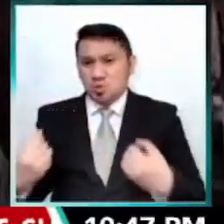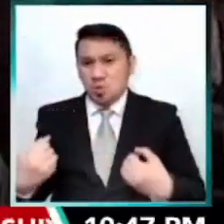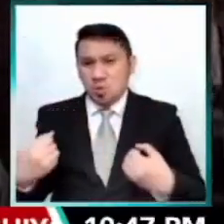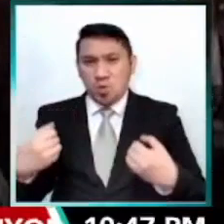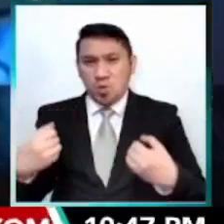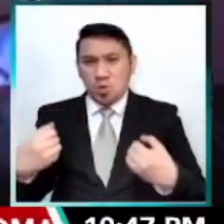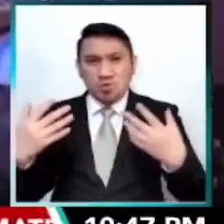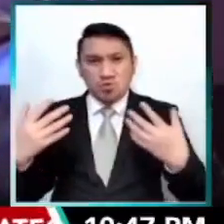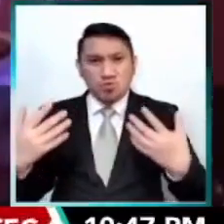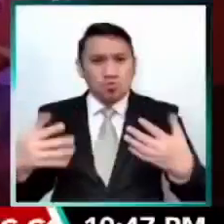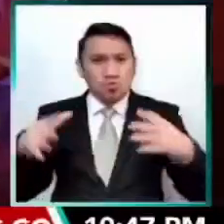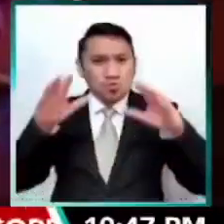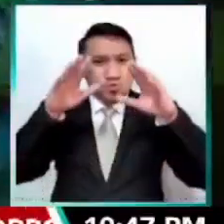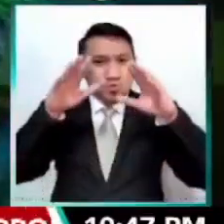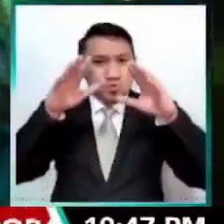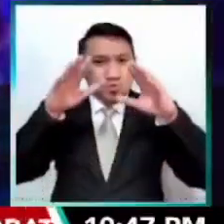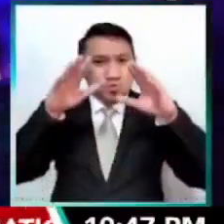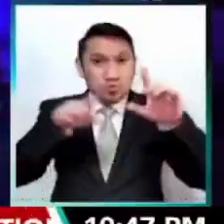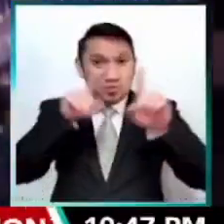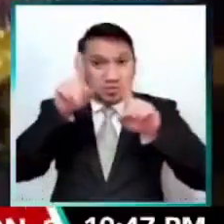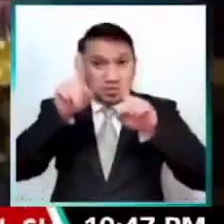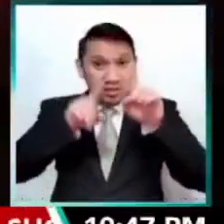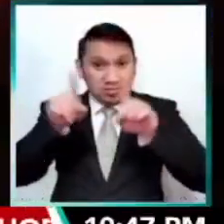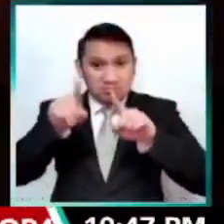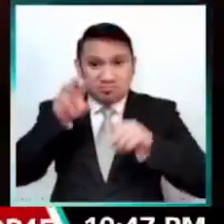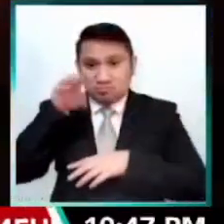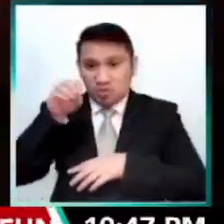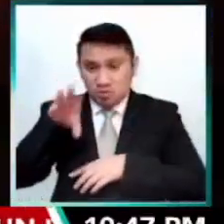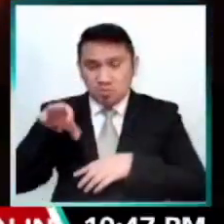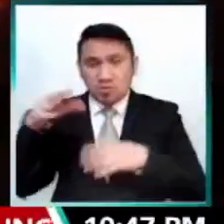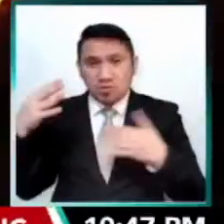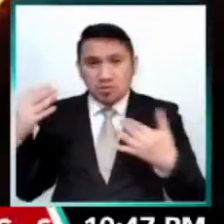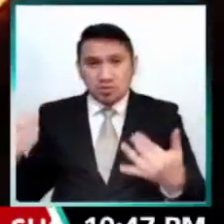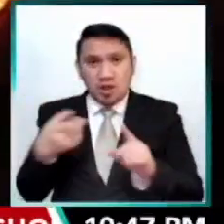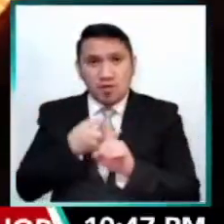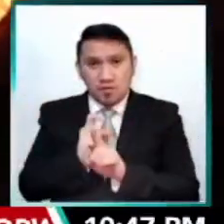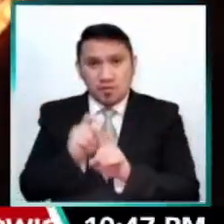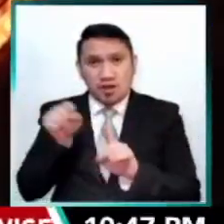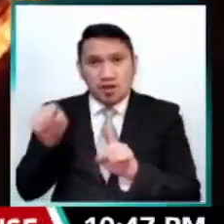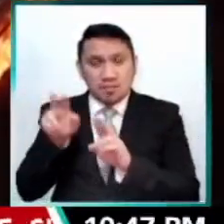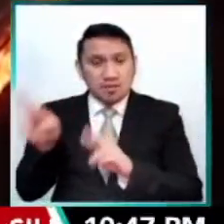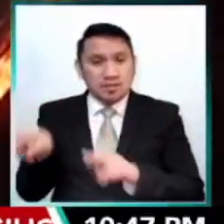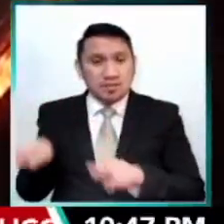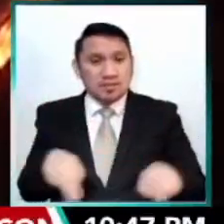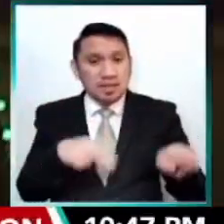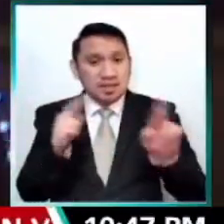Calasiao, Pangasinan na pawang gawa sa indigenous at recycled materials.